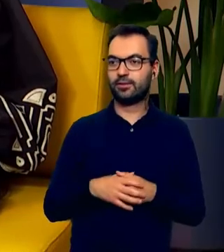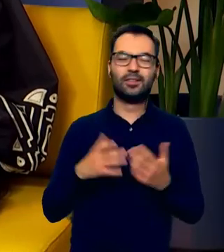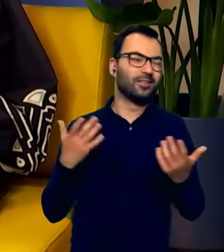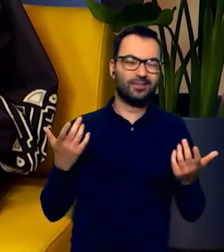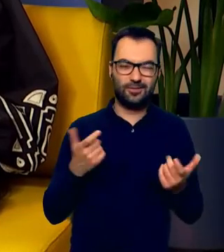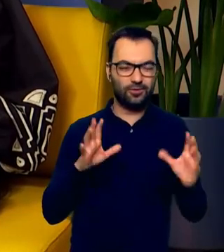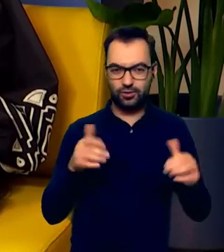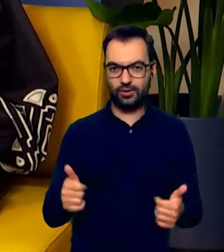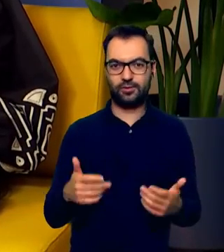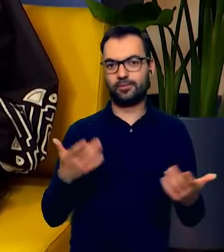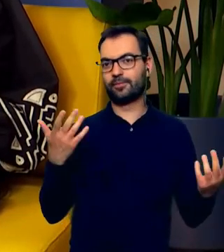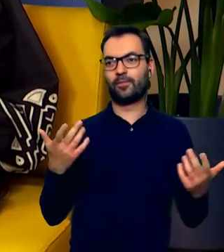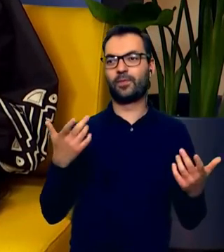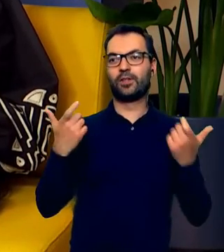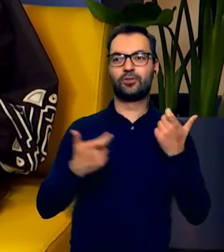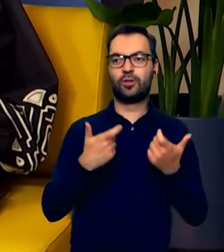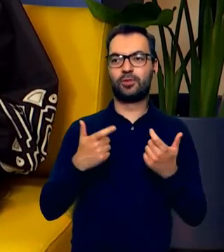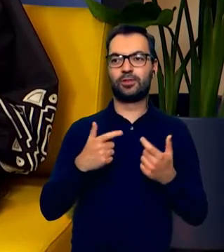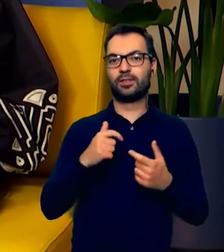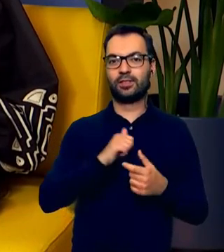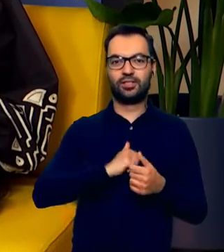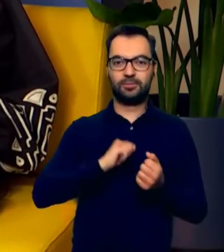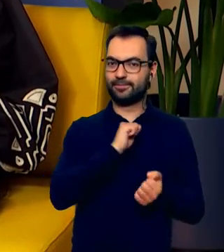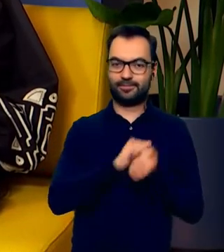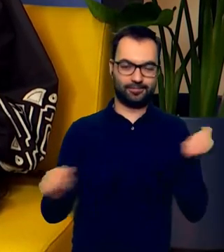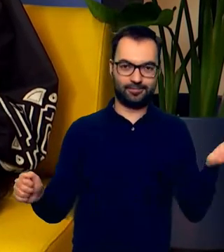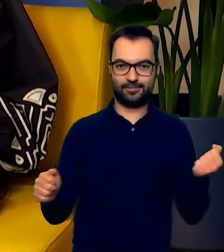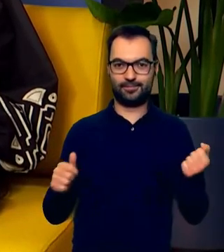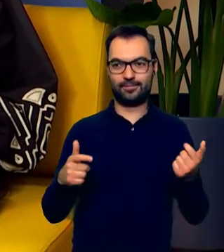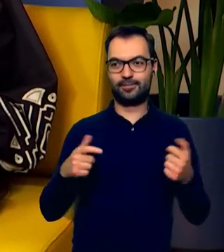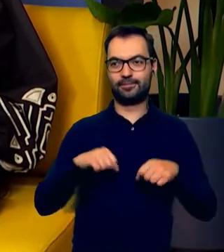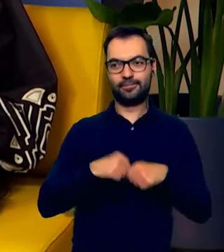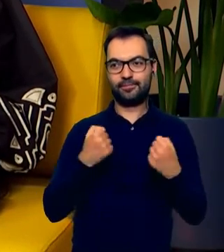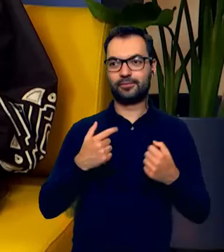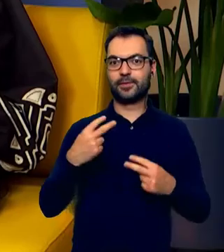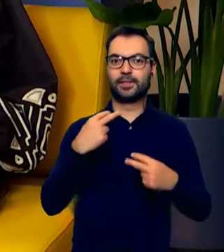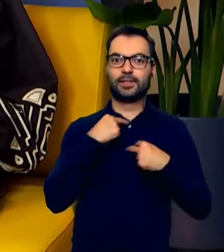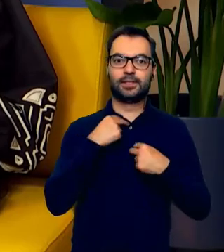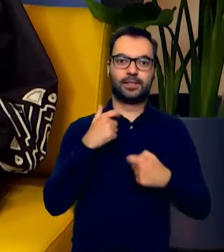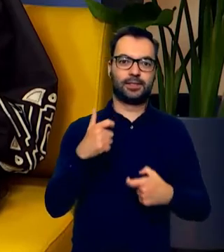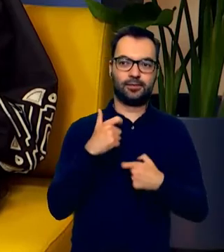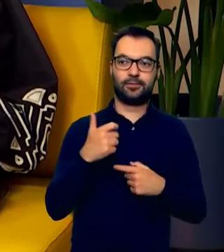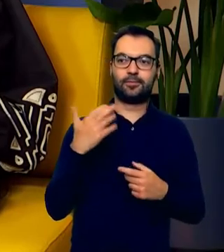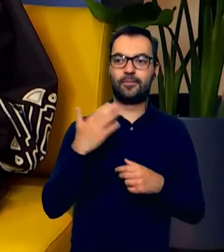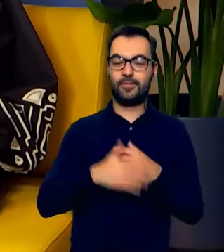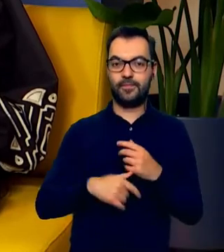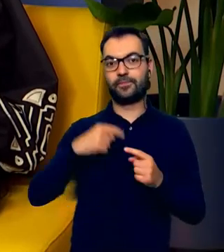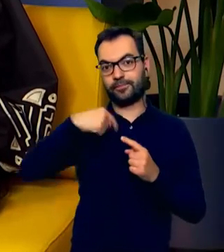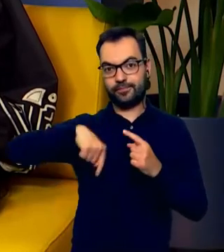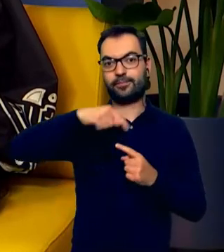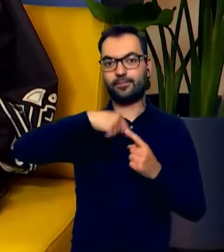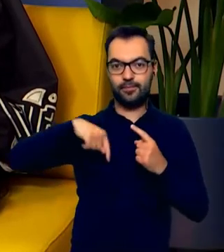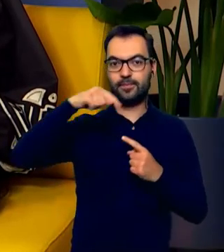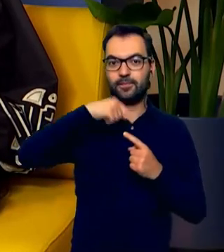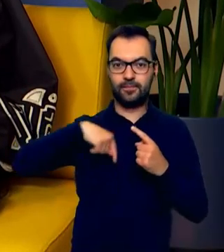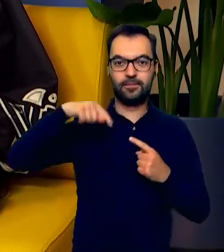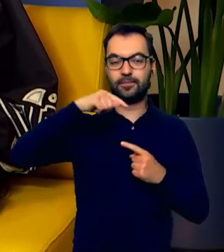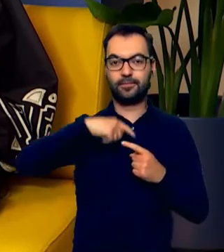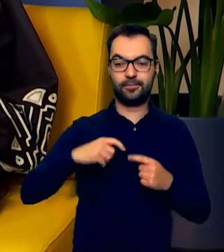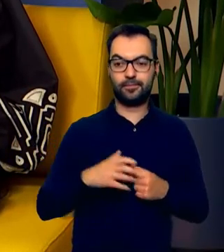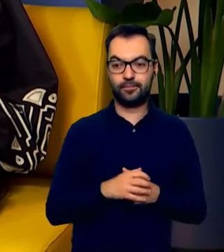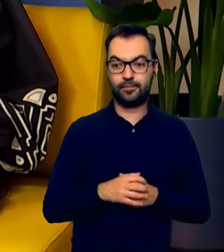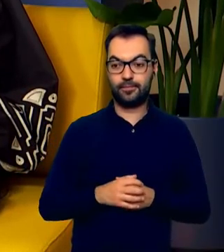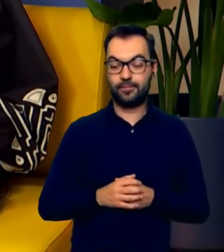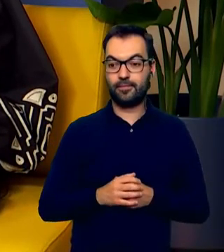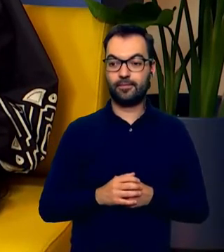Żeby cokolwiek, żeby po prostu dokonać jakiejś autodestrukcji związanej z tym, że są pod tak gigantyczną presją. I to się po prostu nakręca